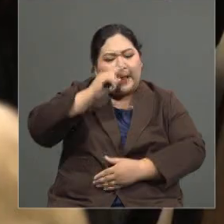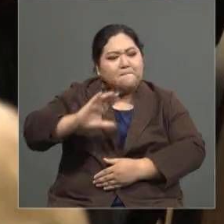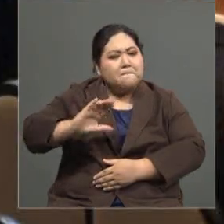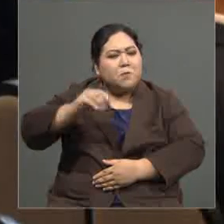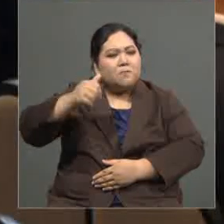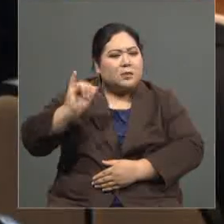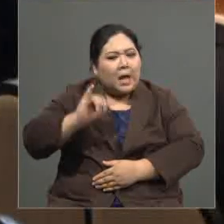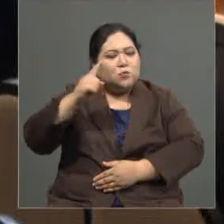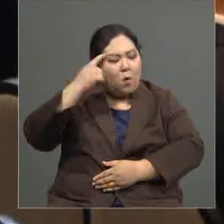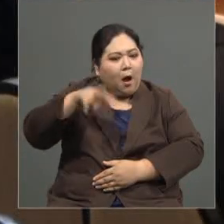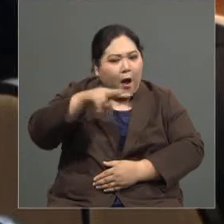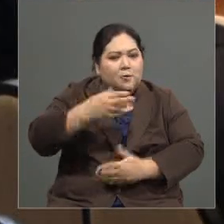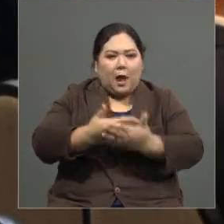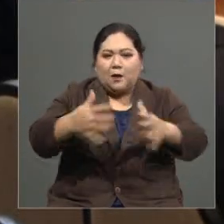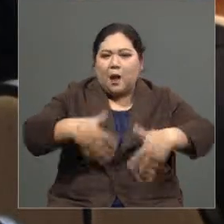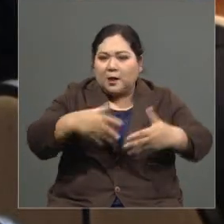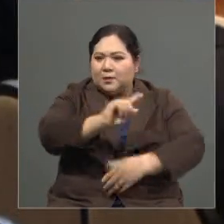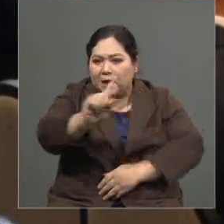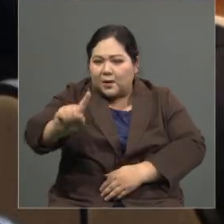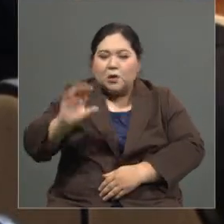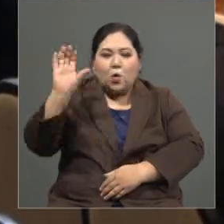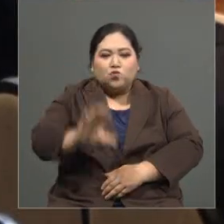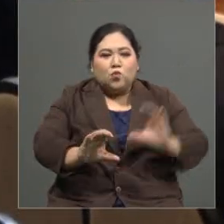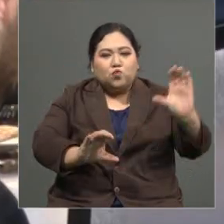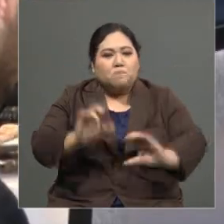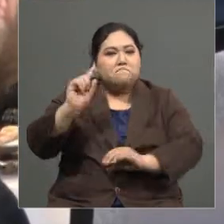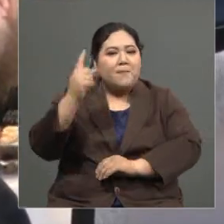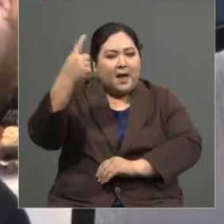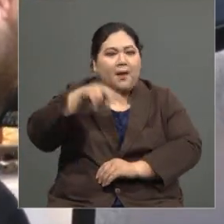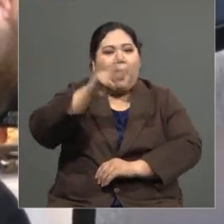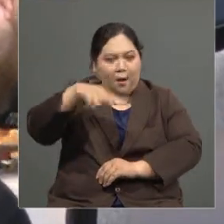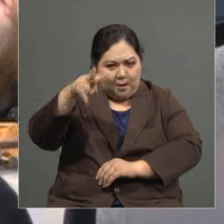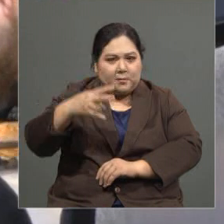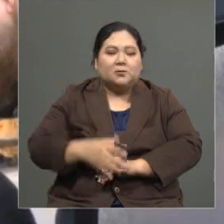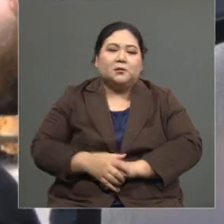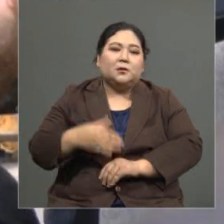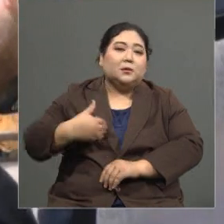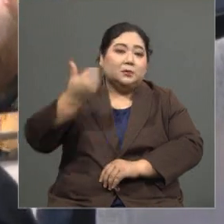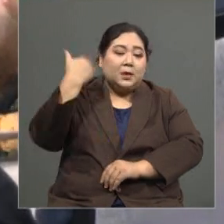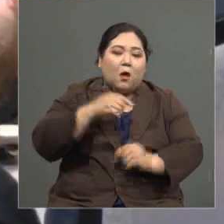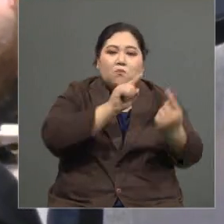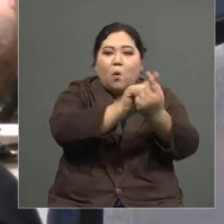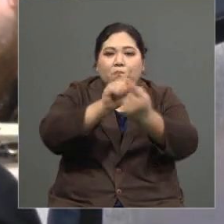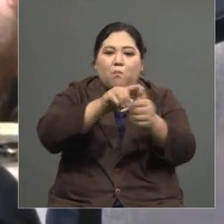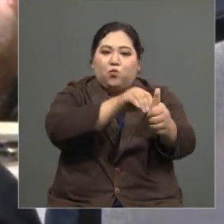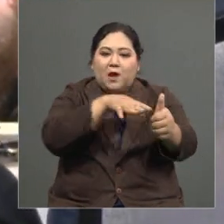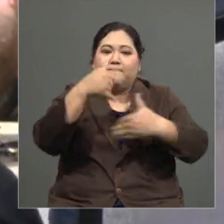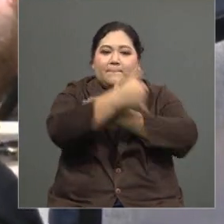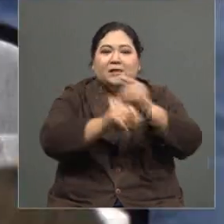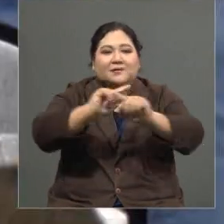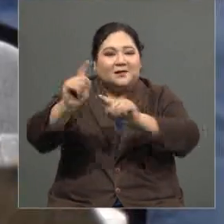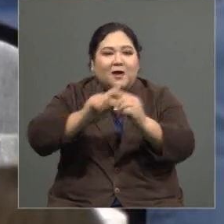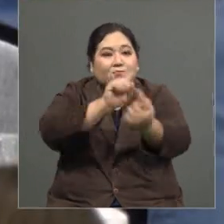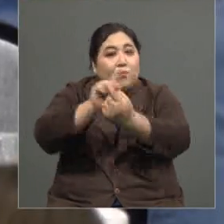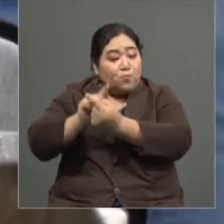จะต้องหาแหล่งรายได้และแหล่งลงทุนใหม่ซึ่งผ่านมาที่ผ่านมาได้พบปะพูดคุยกับผู้นำหลายประเทศรวม